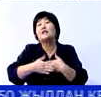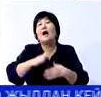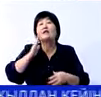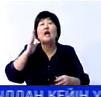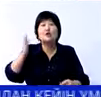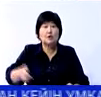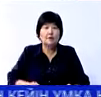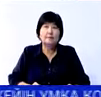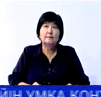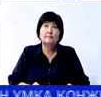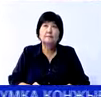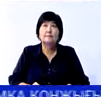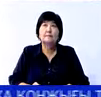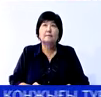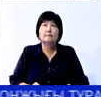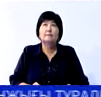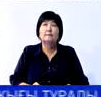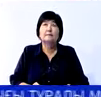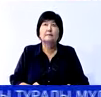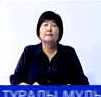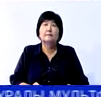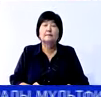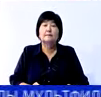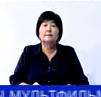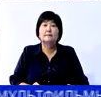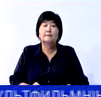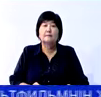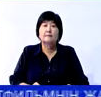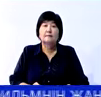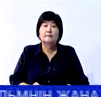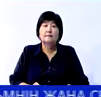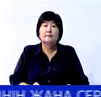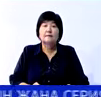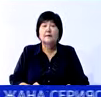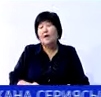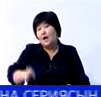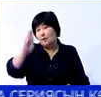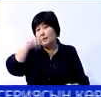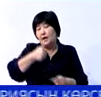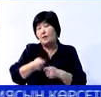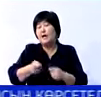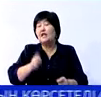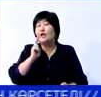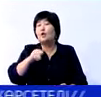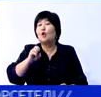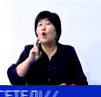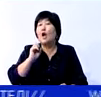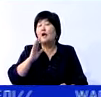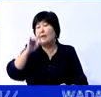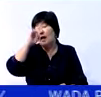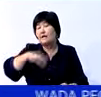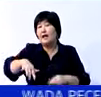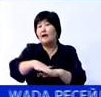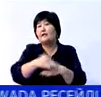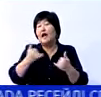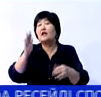Гүлфайруз Пірмағамбетова, Талғат Әлменов, Қанат Махамбетов, Қызылорда телеарнасы. Мемлекет басшысы Қасым Жомарт Тоқаев Қазақстан халқына